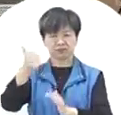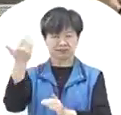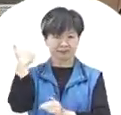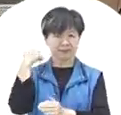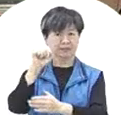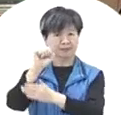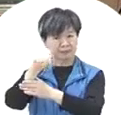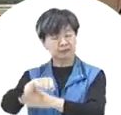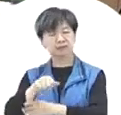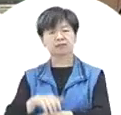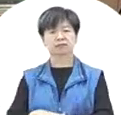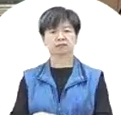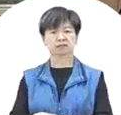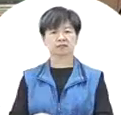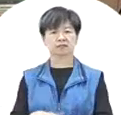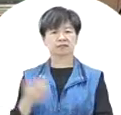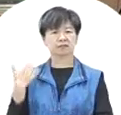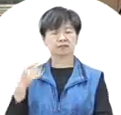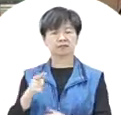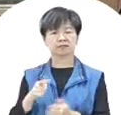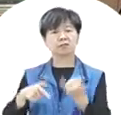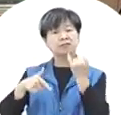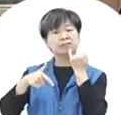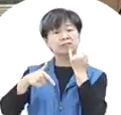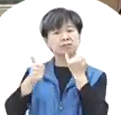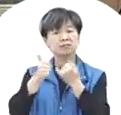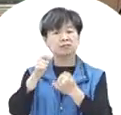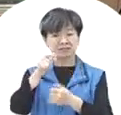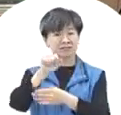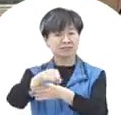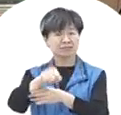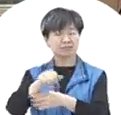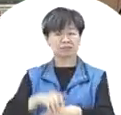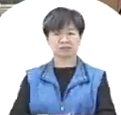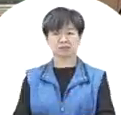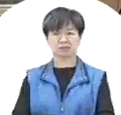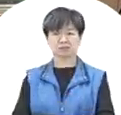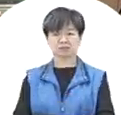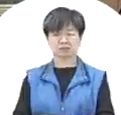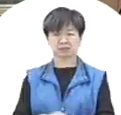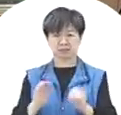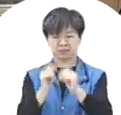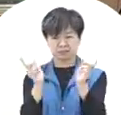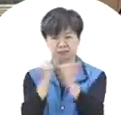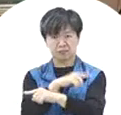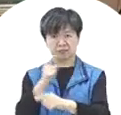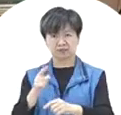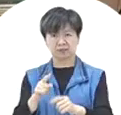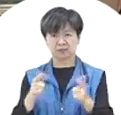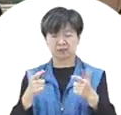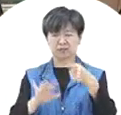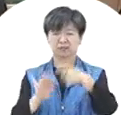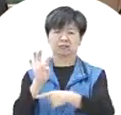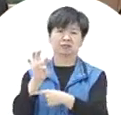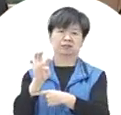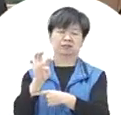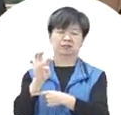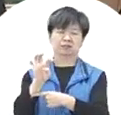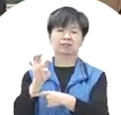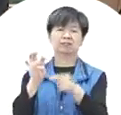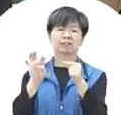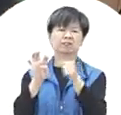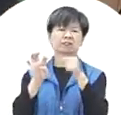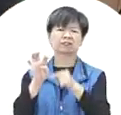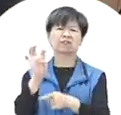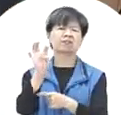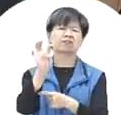们之前的何伯文，你答应他说底价地的回馈不会再用40%，因为40%其实